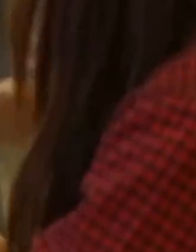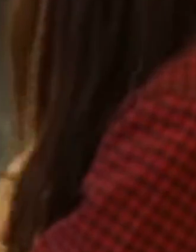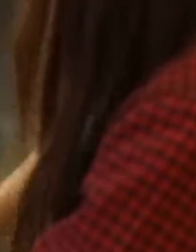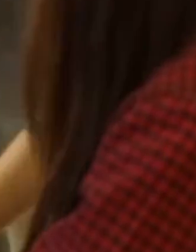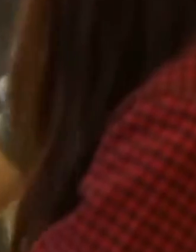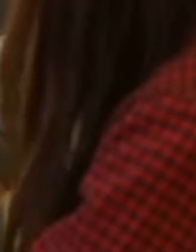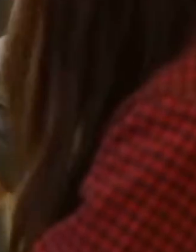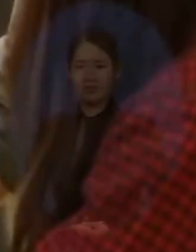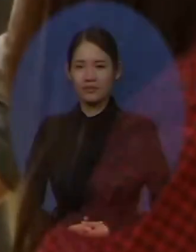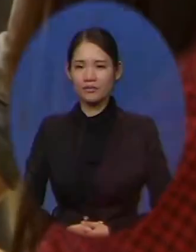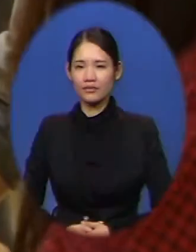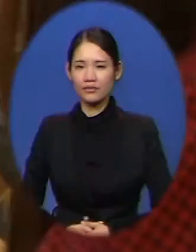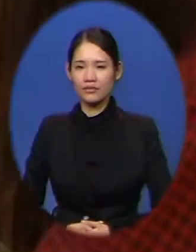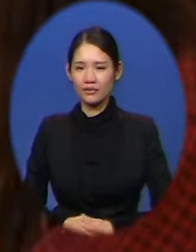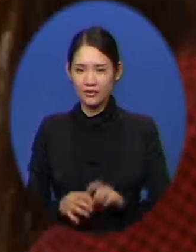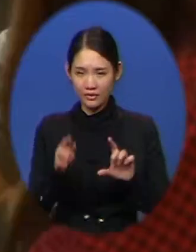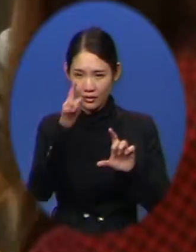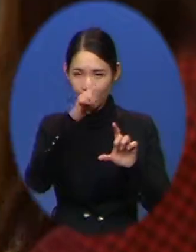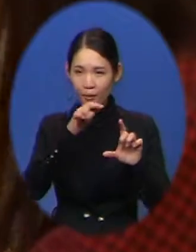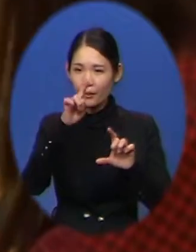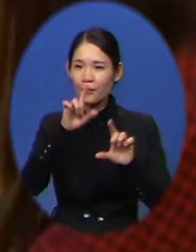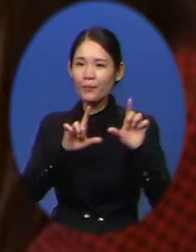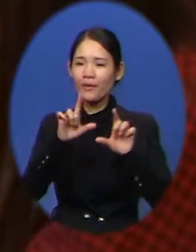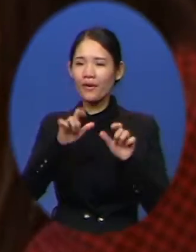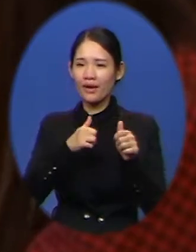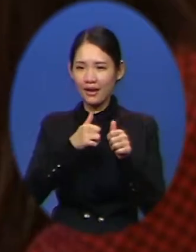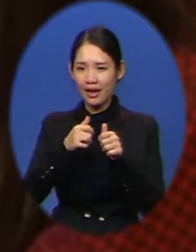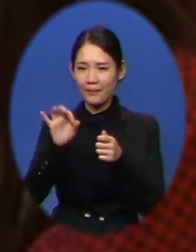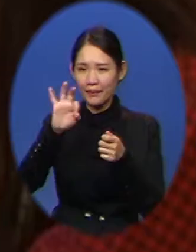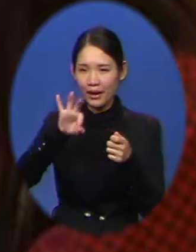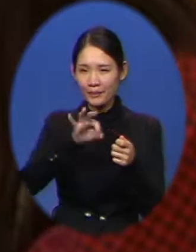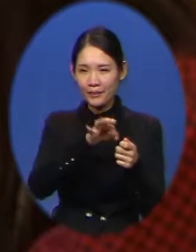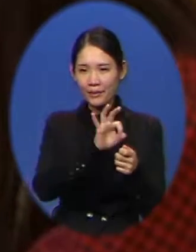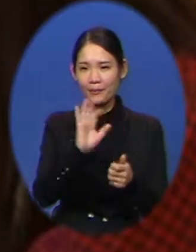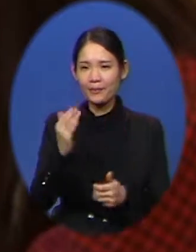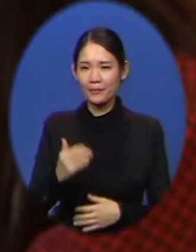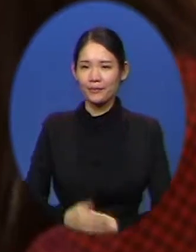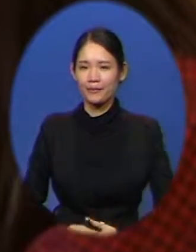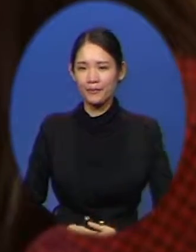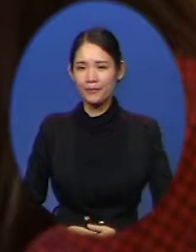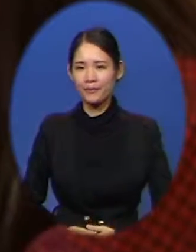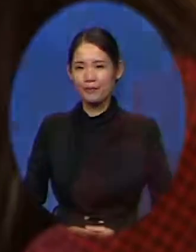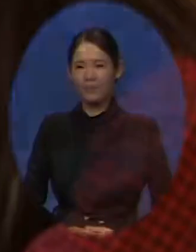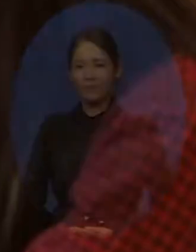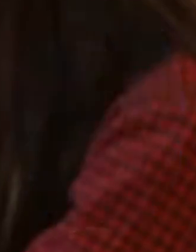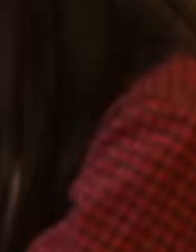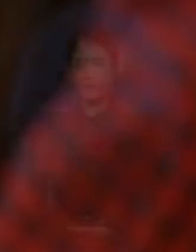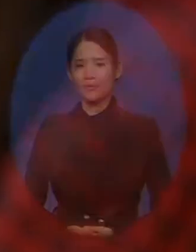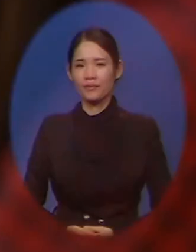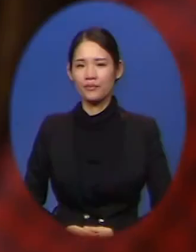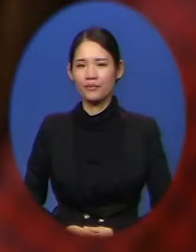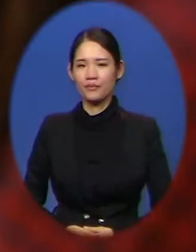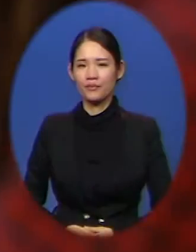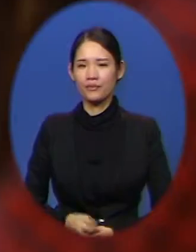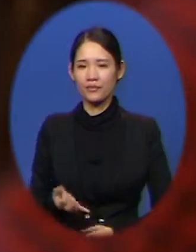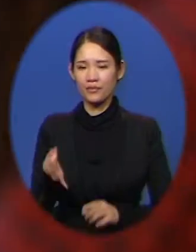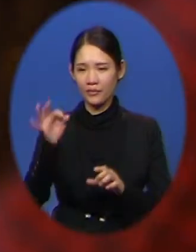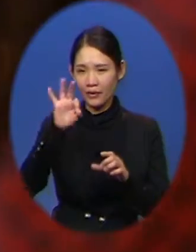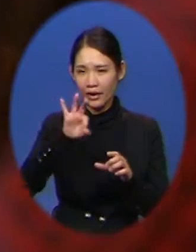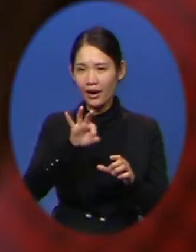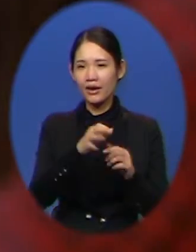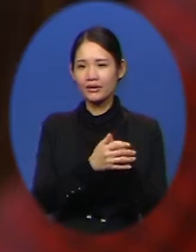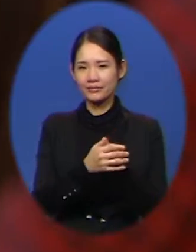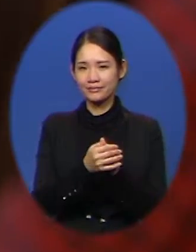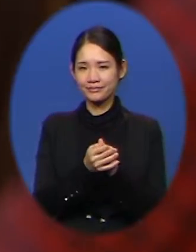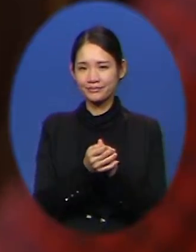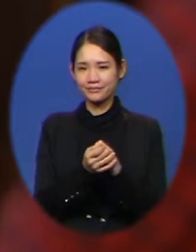네, 손 따라서 바느질하시면 돼요. 제가 설명해 드렸던 것처럼 놓고 먼저 한 땀을 뜨고 다시 한